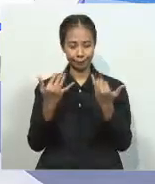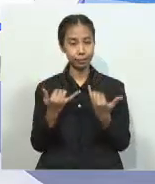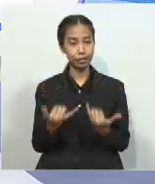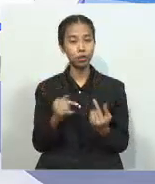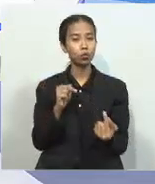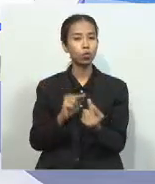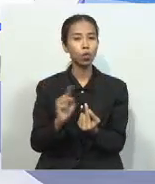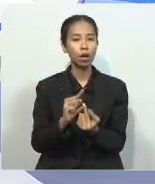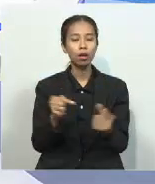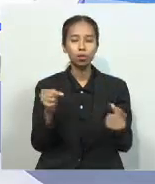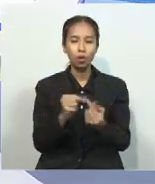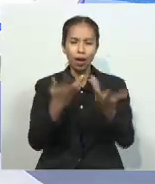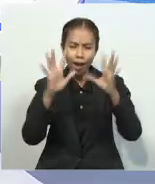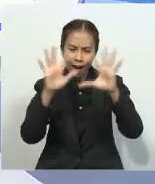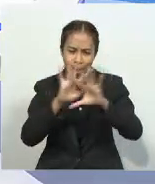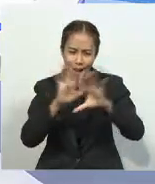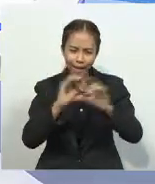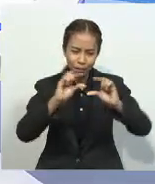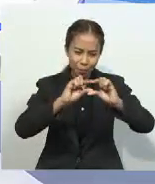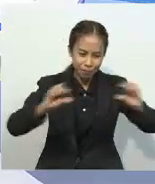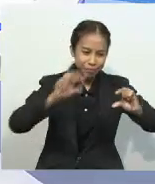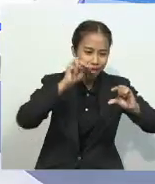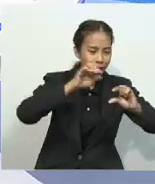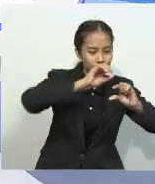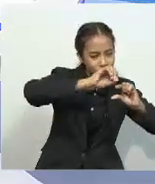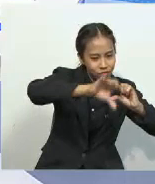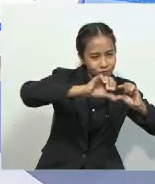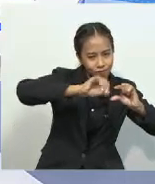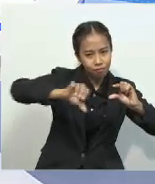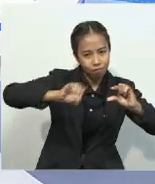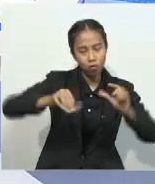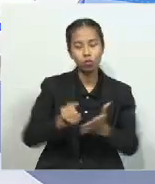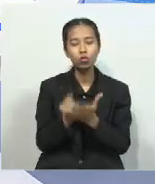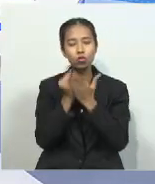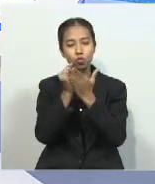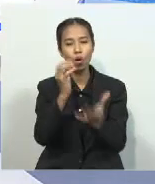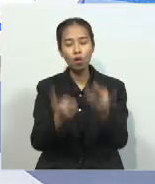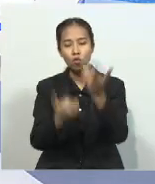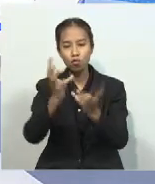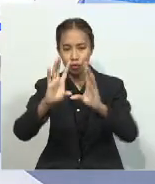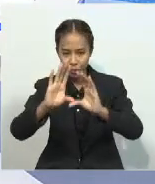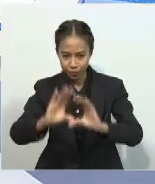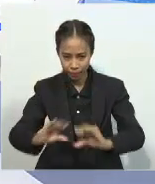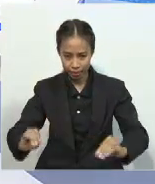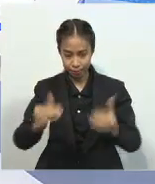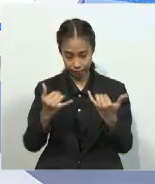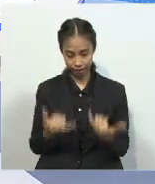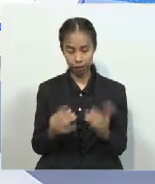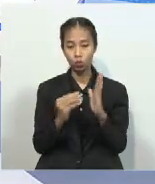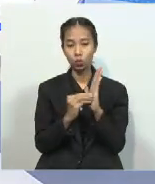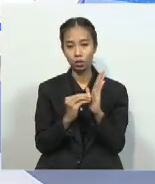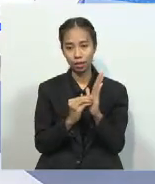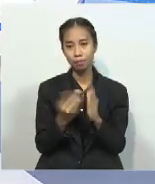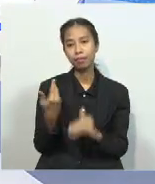นอกจากในเรื่องของการติดตั้งลักษณะคล้ายๆสปริงเกอร์นะครับเพื่อจะฉีดพ่นละอองน้ำเพื่อลดปัญหาเรื่องของฝุ่นละอองนะครับในพื้นที่ของกรุงเท